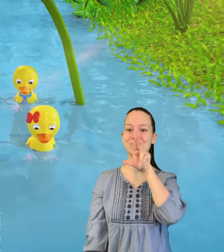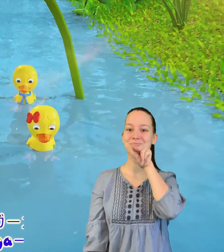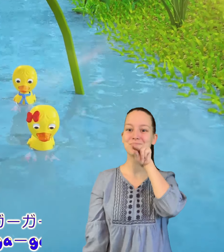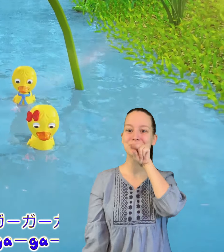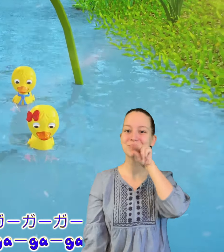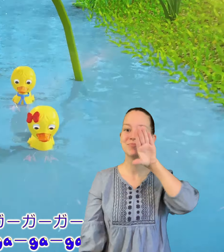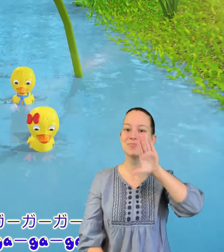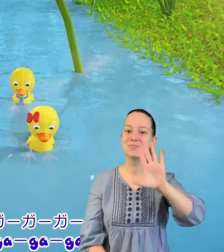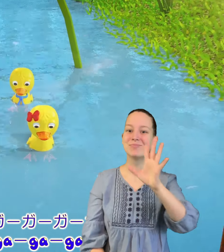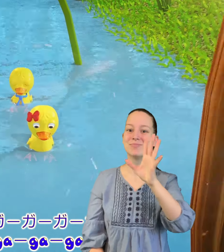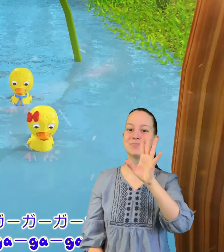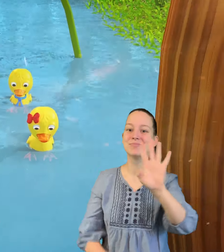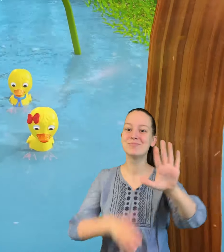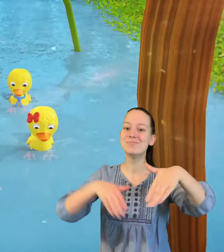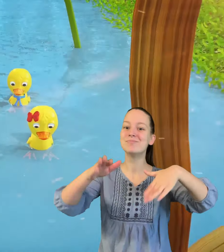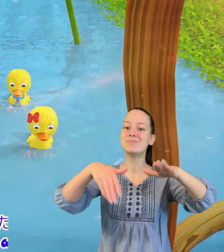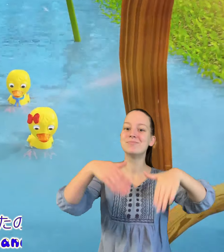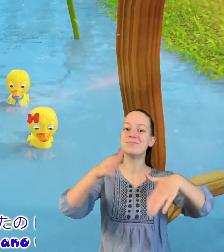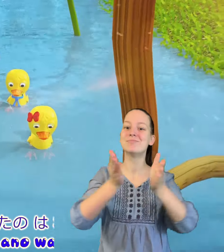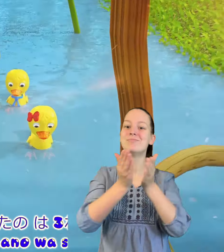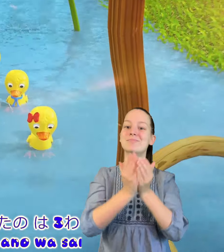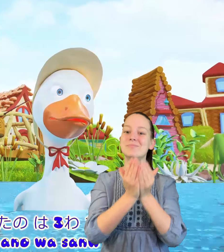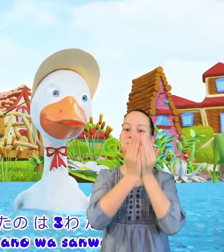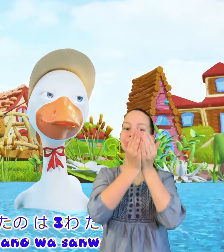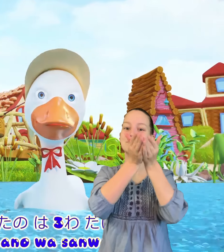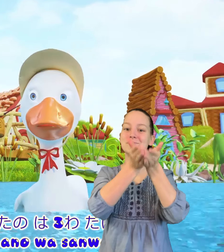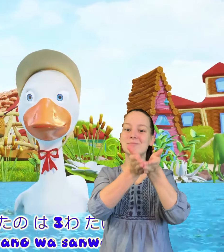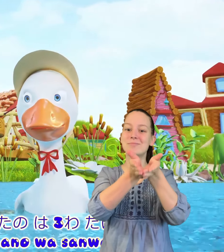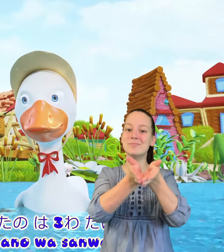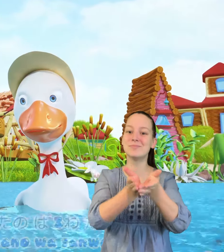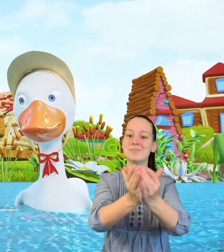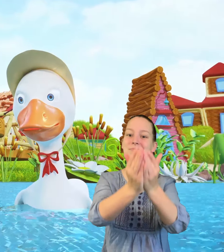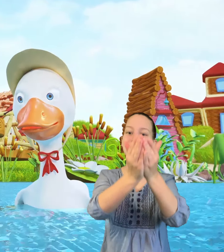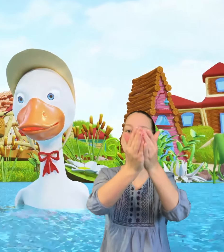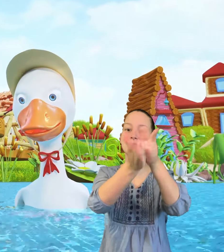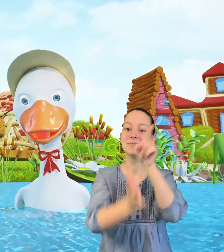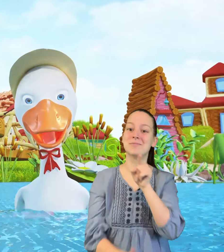だガガガでも戻ってきたのはさ